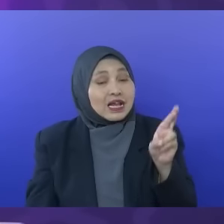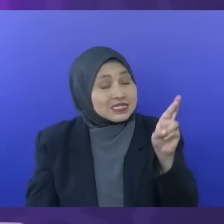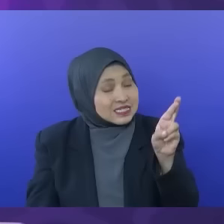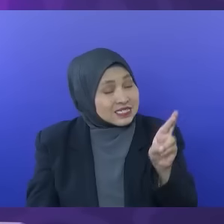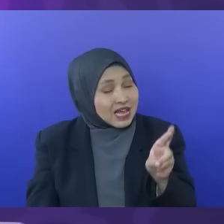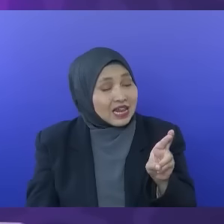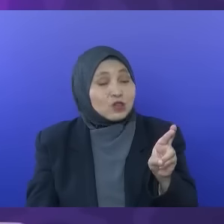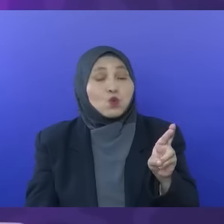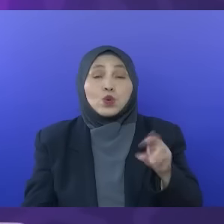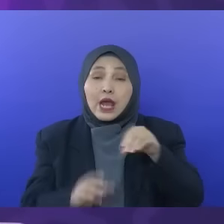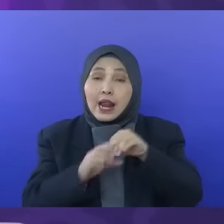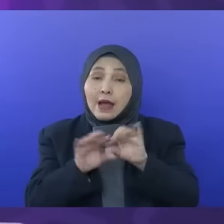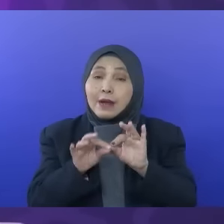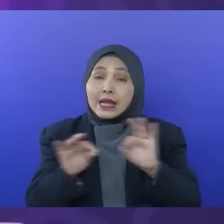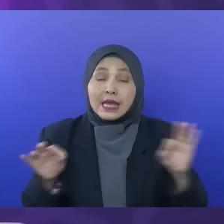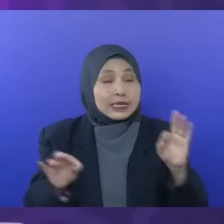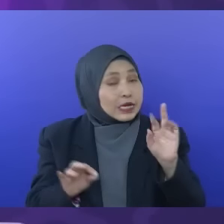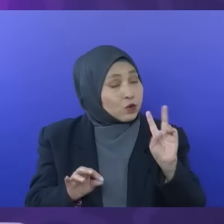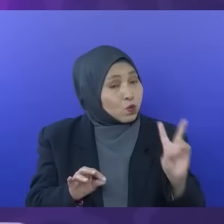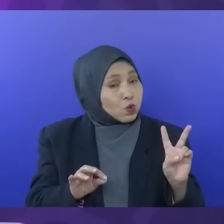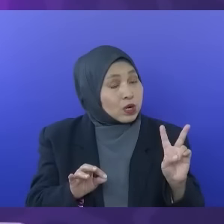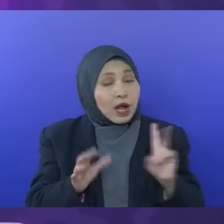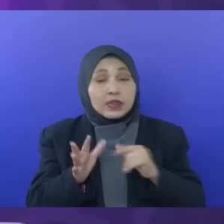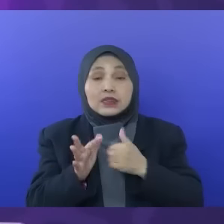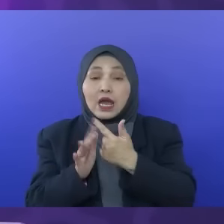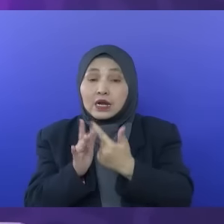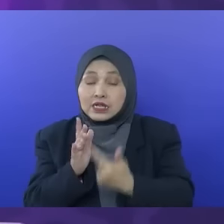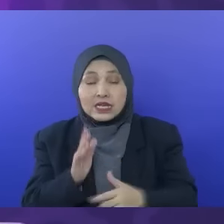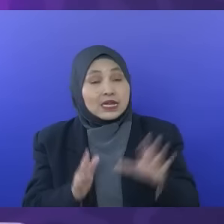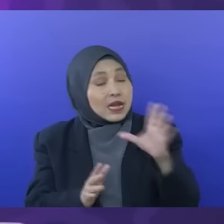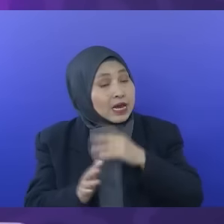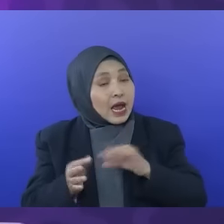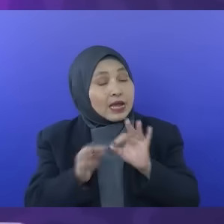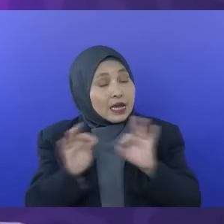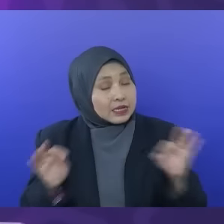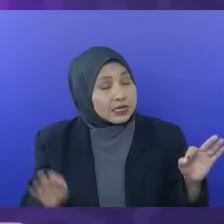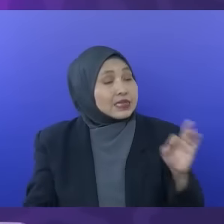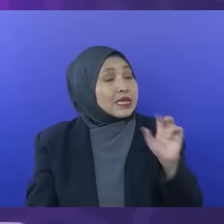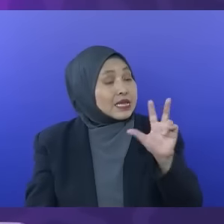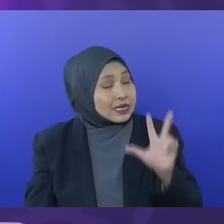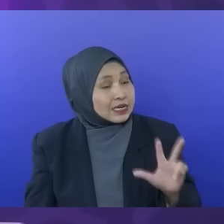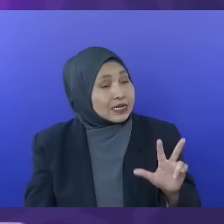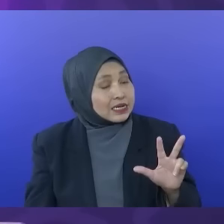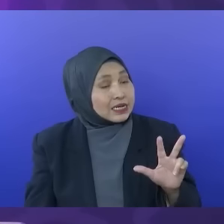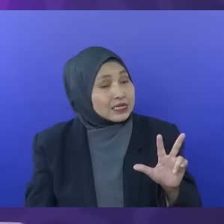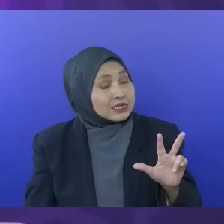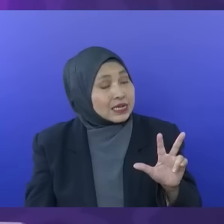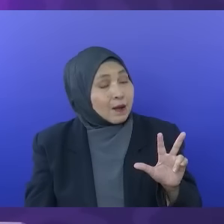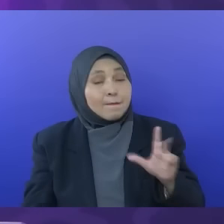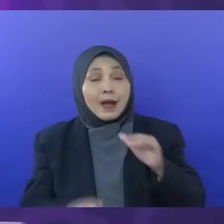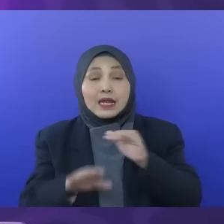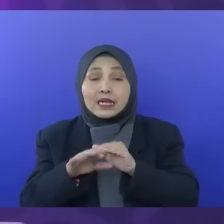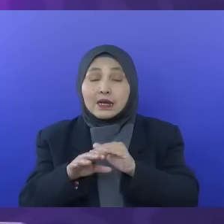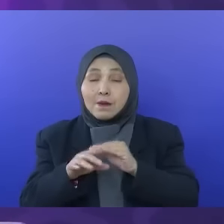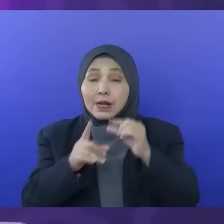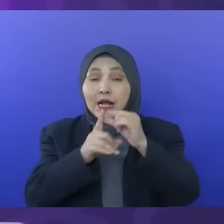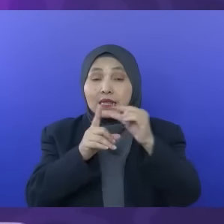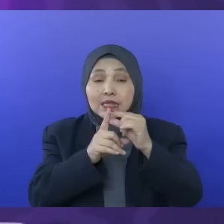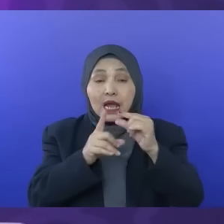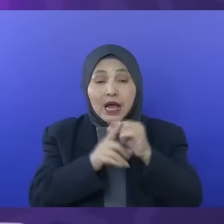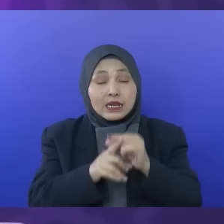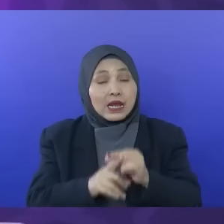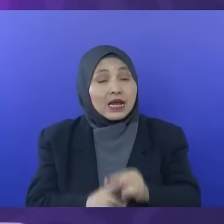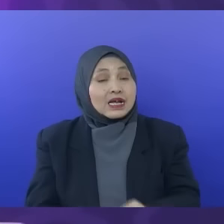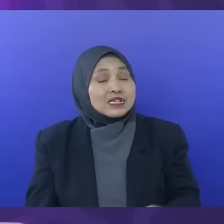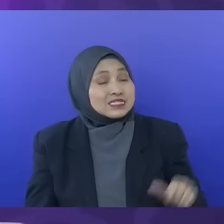dalam ayat yang kedua antaranya dan juga dalam ayat yang ketiga antaranya itulah pada kalimat